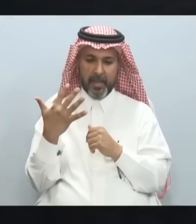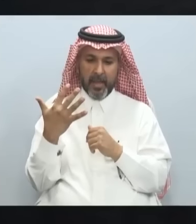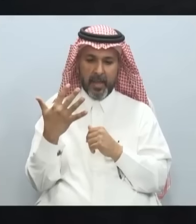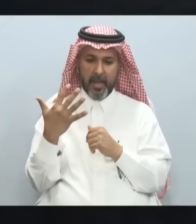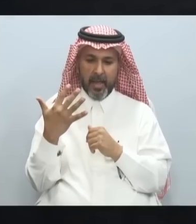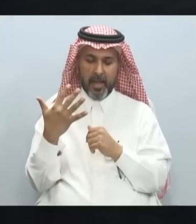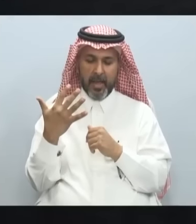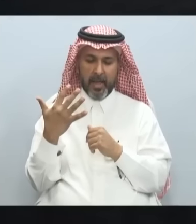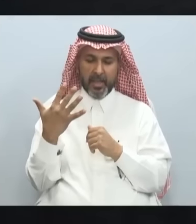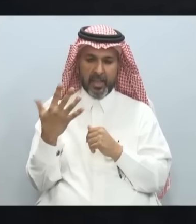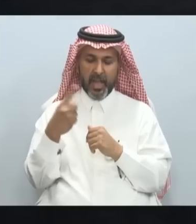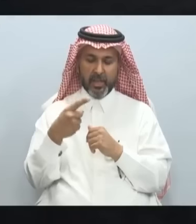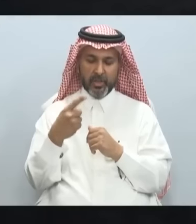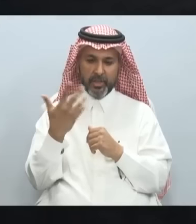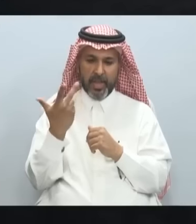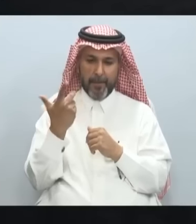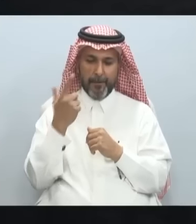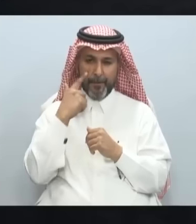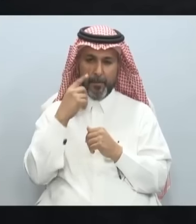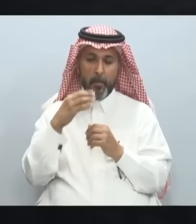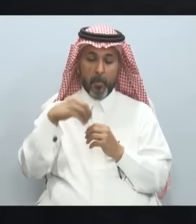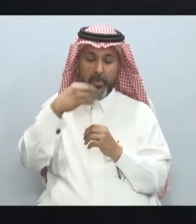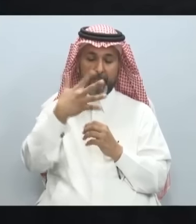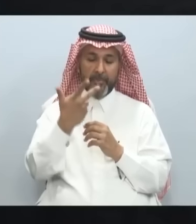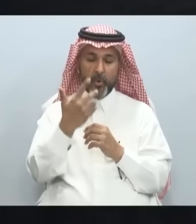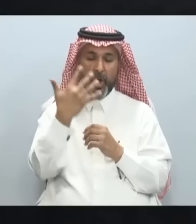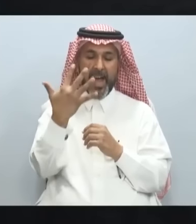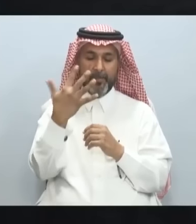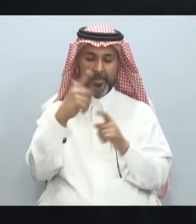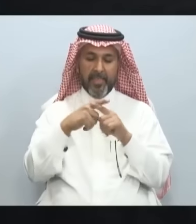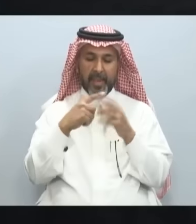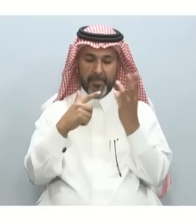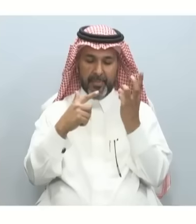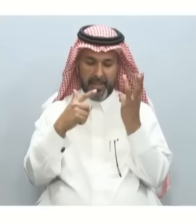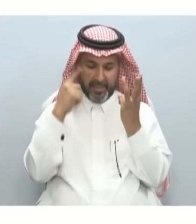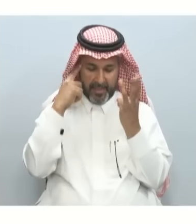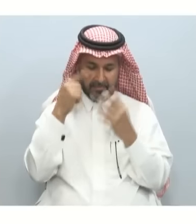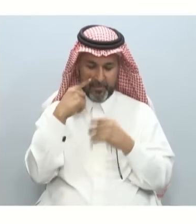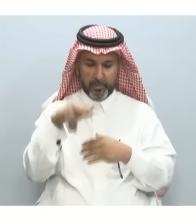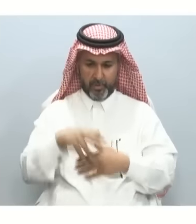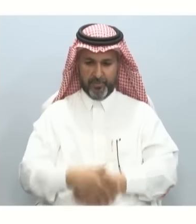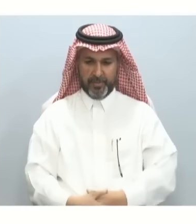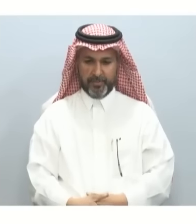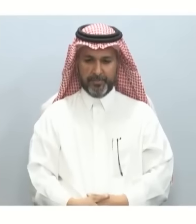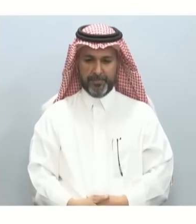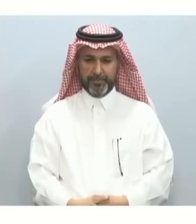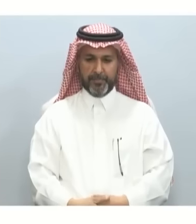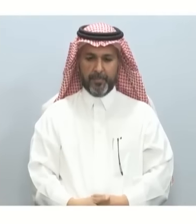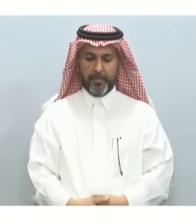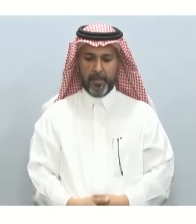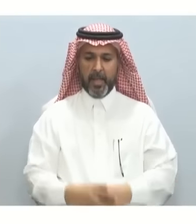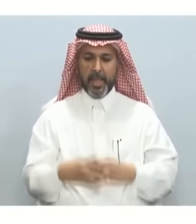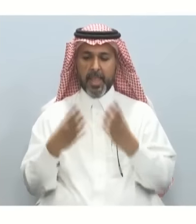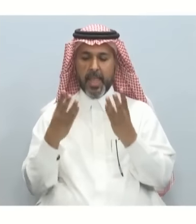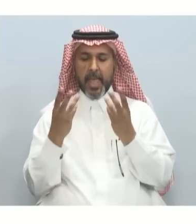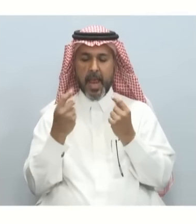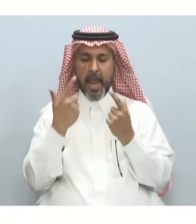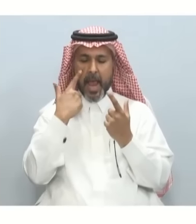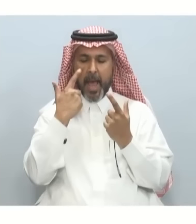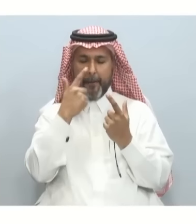من هذه المعلومه الى هذا المثال ايجاد مضاعفات عدد اوجد المضاعفات